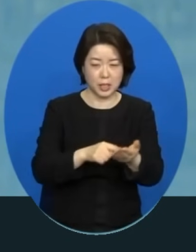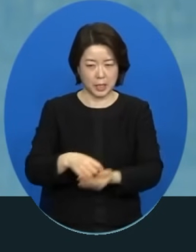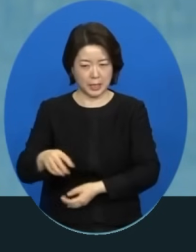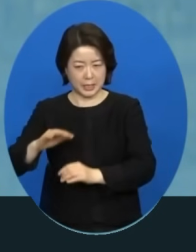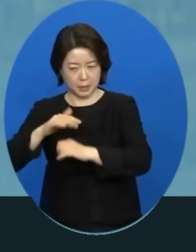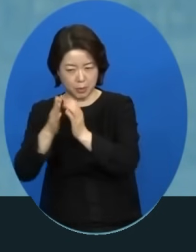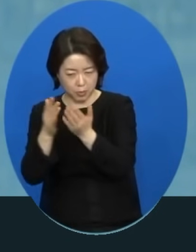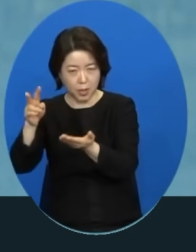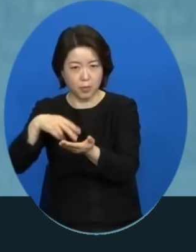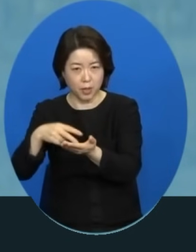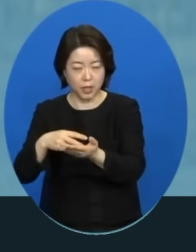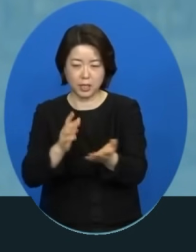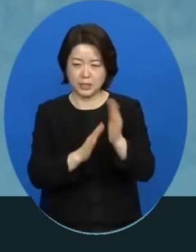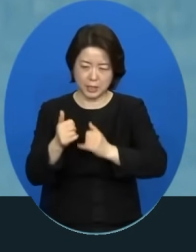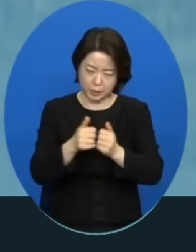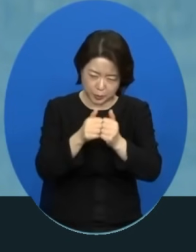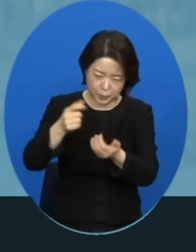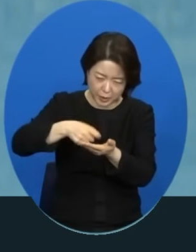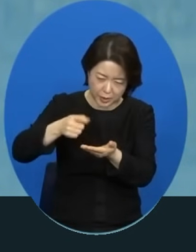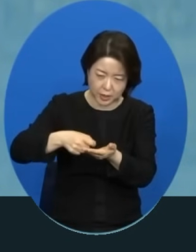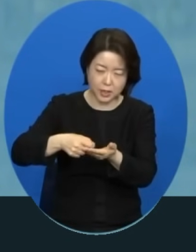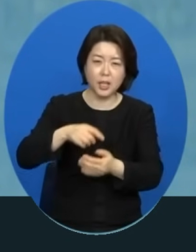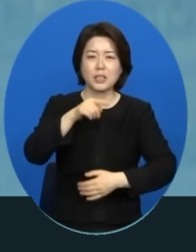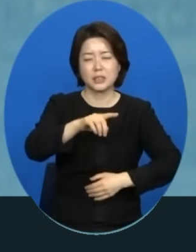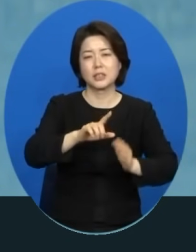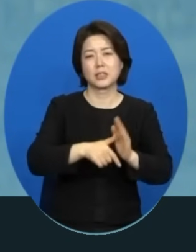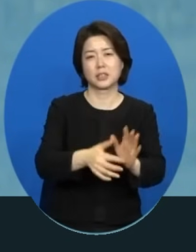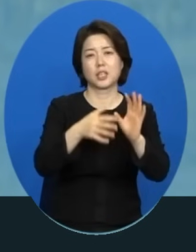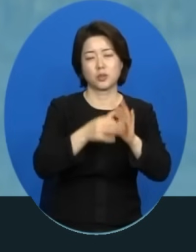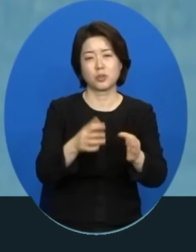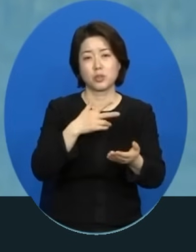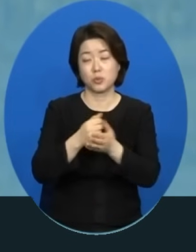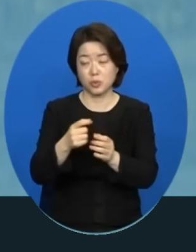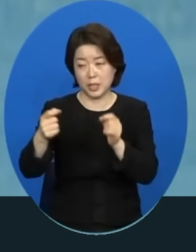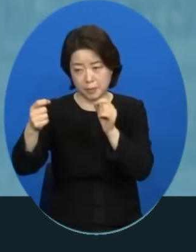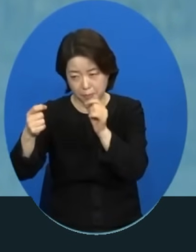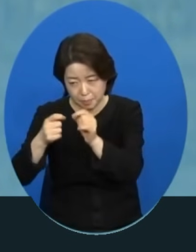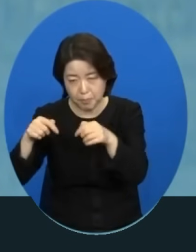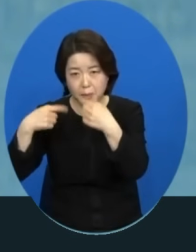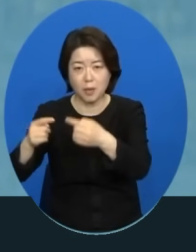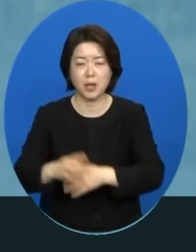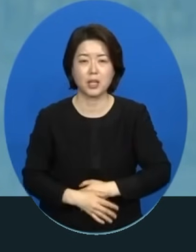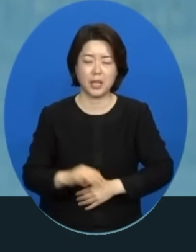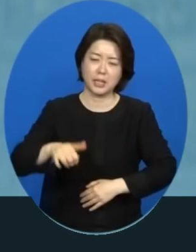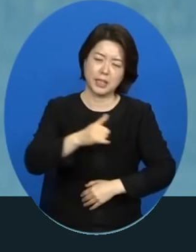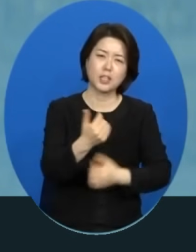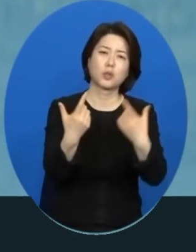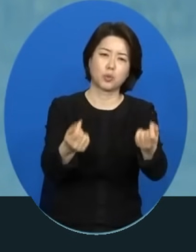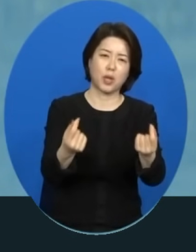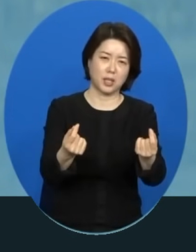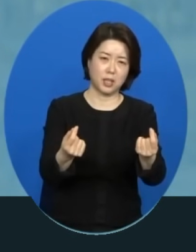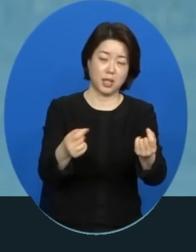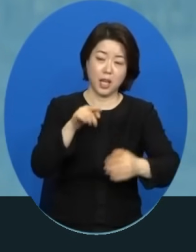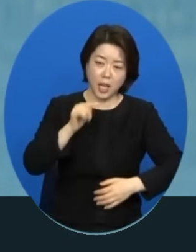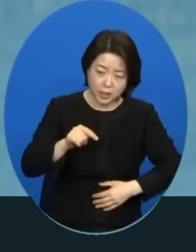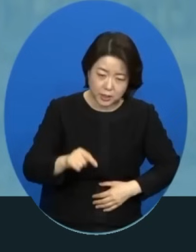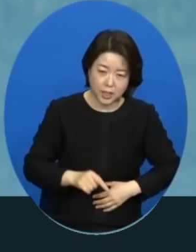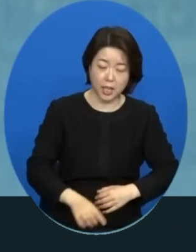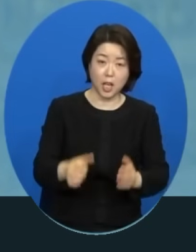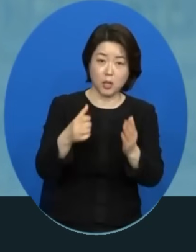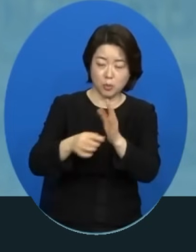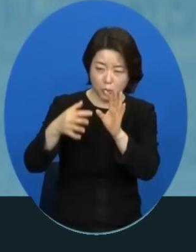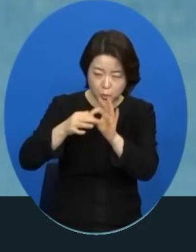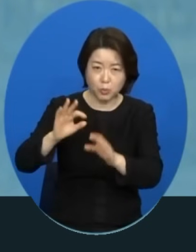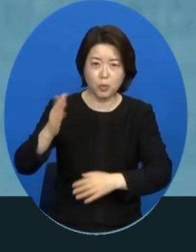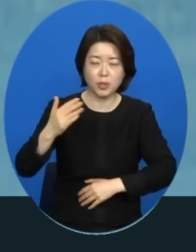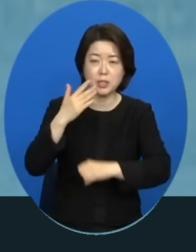예수 동행 일기든 간에 그 시간을 통해서 주님께 나아갈 때에 그것이 데이트 플랜이고 그것을 통하여서 도구가 되어서